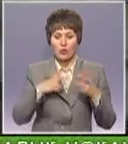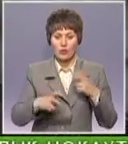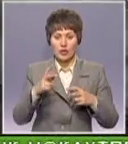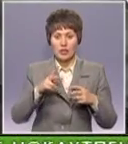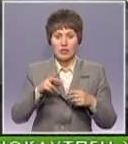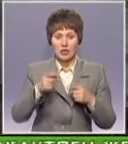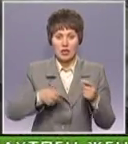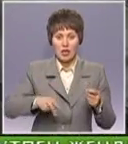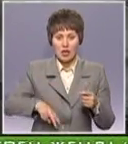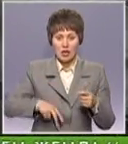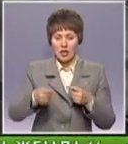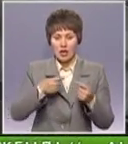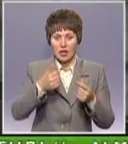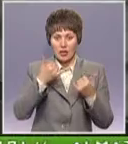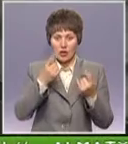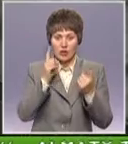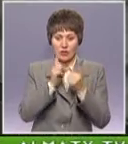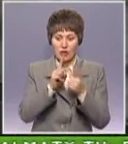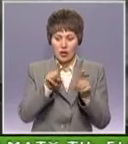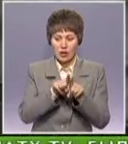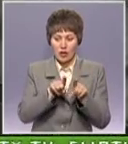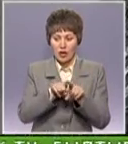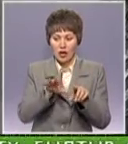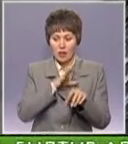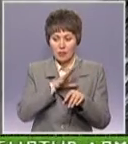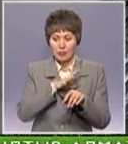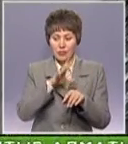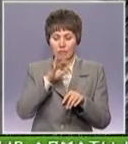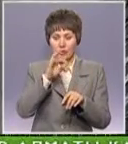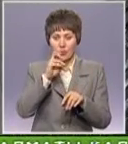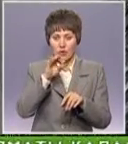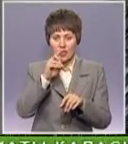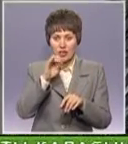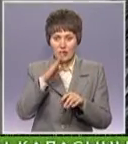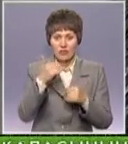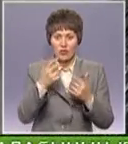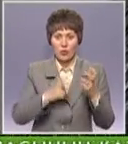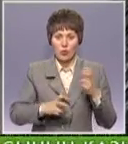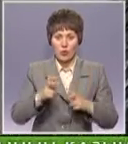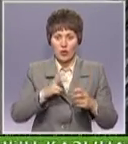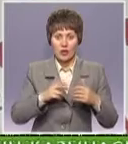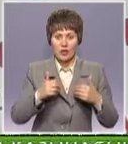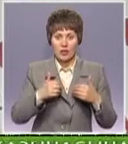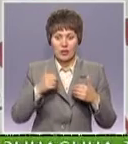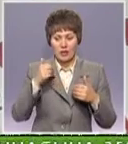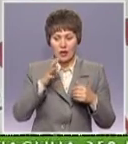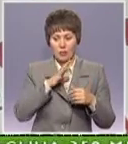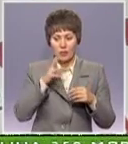кетер емес, өйткені қазір білім ордасын тізгінін ұстаған Құмарбек Дәукеев те университет түлегі.